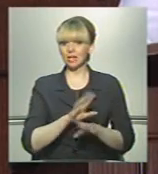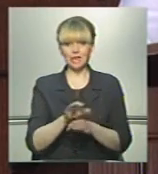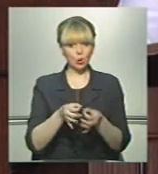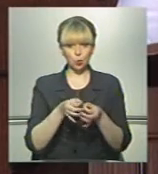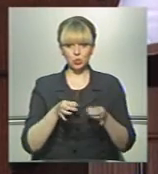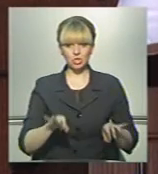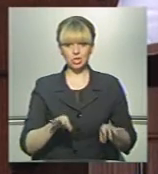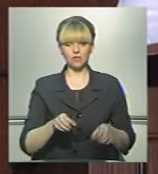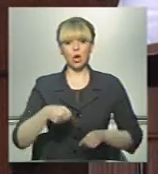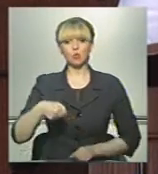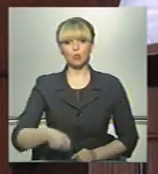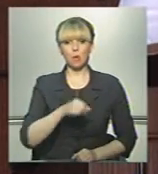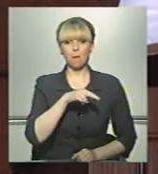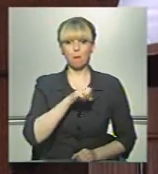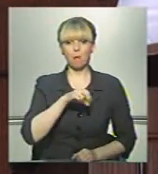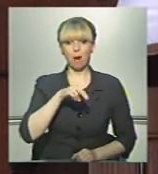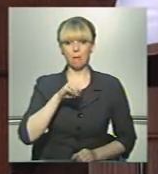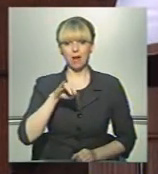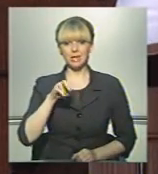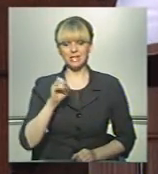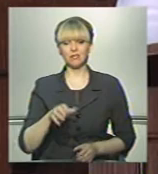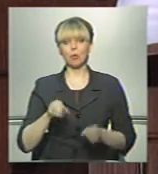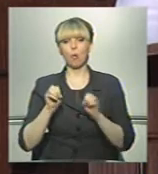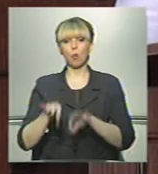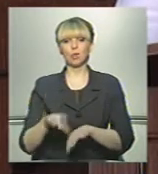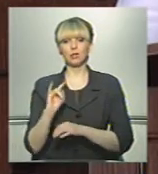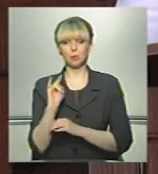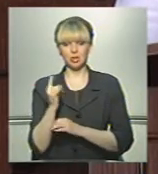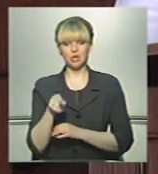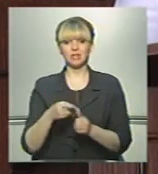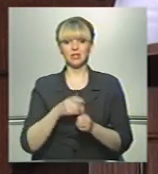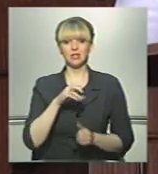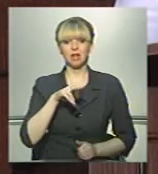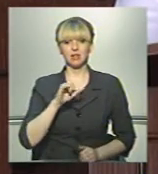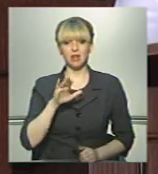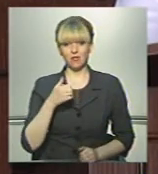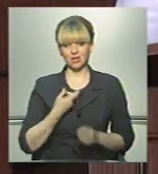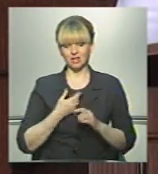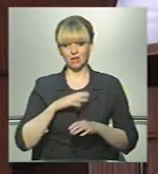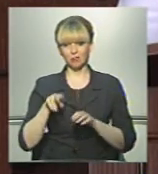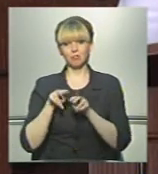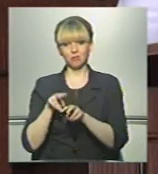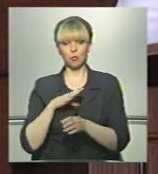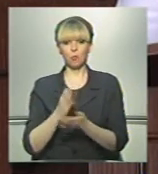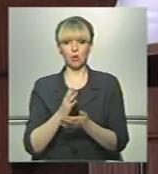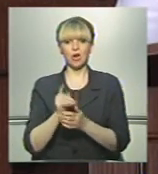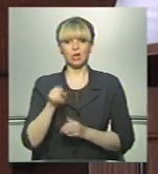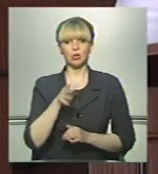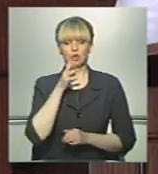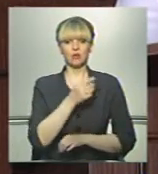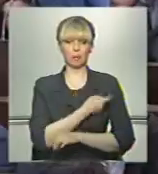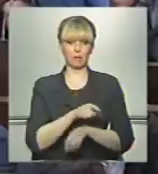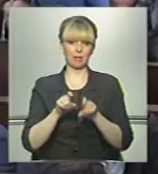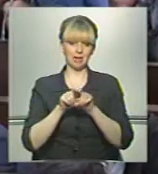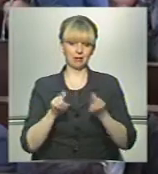допустили сумку памперсів до покинутої дитини. Її звали Слава, це наша підопічна, яка перебувала на той час в